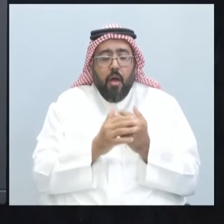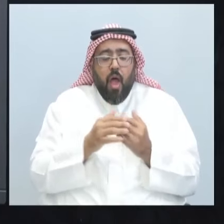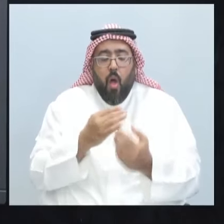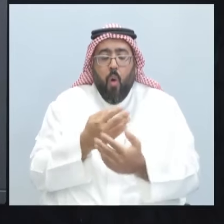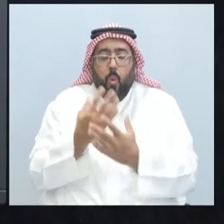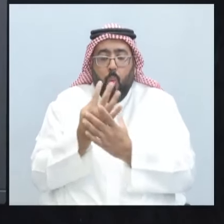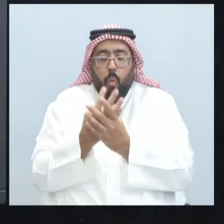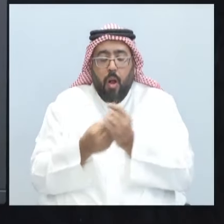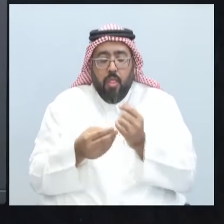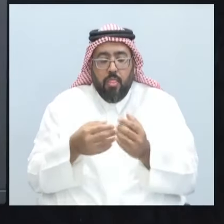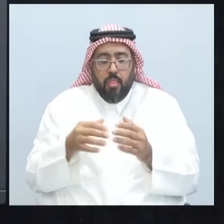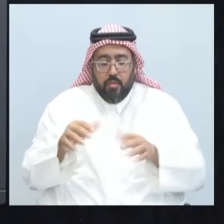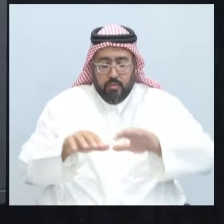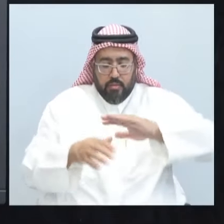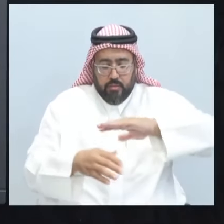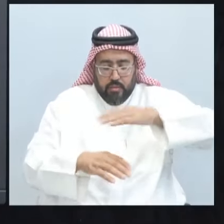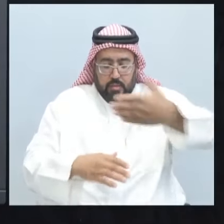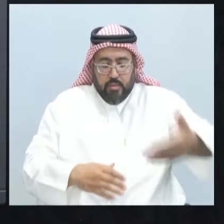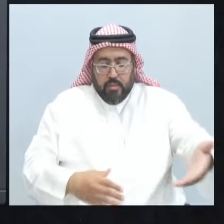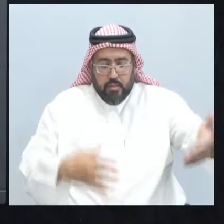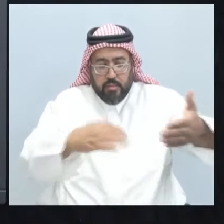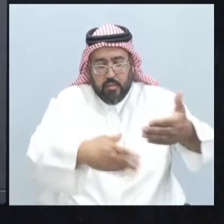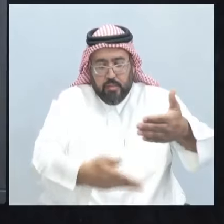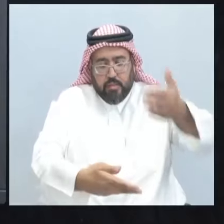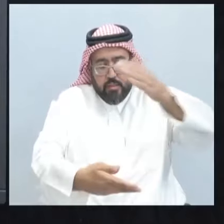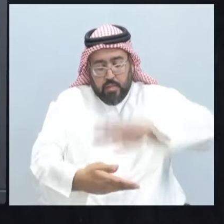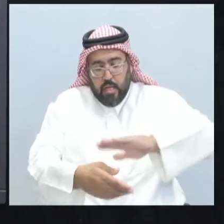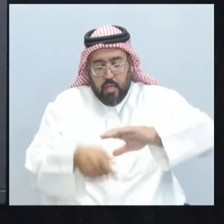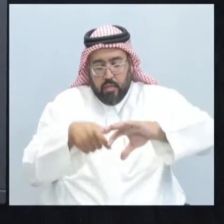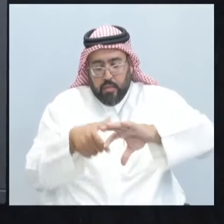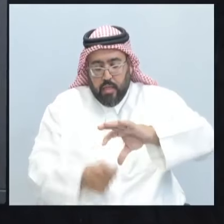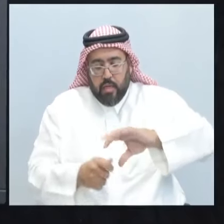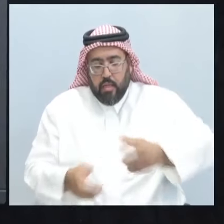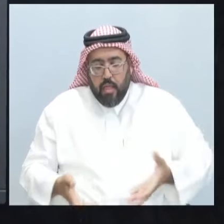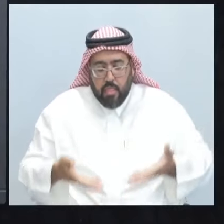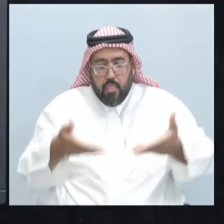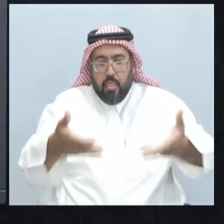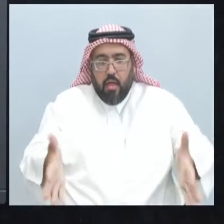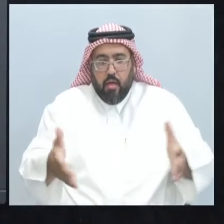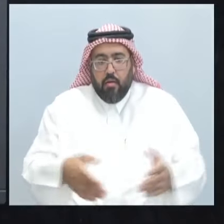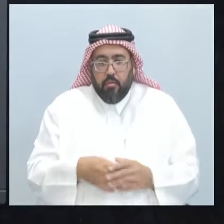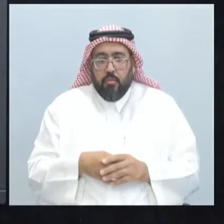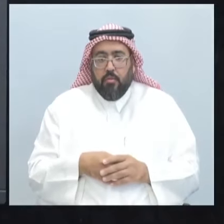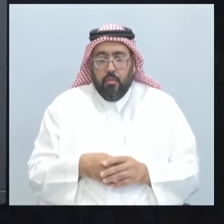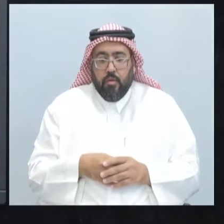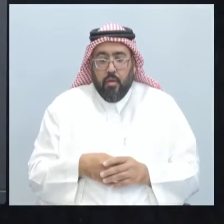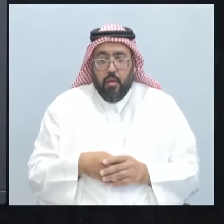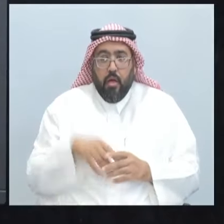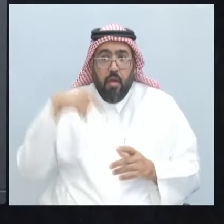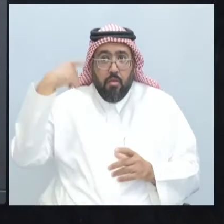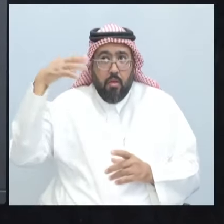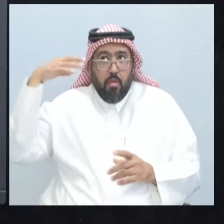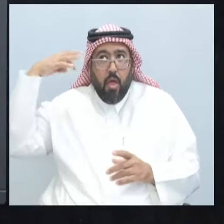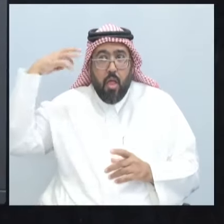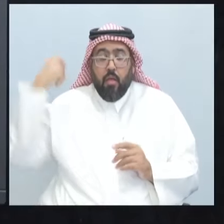ولدها في التابوت ثم تلقيه في اليم في البحر هل يعقل هذا طيب